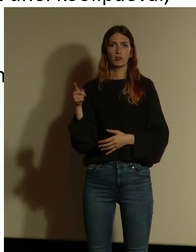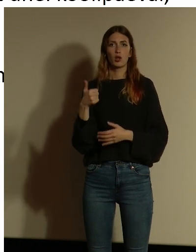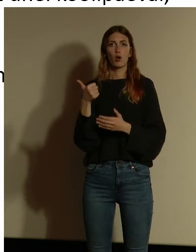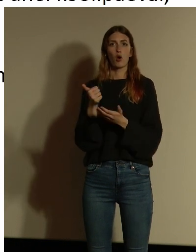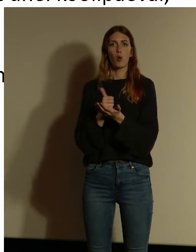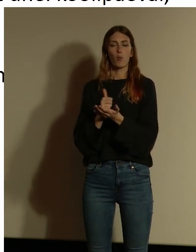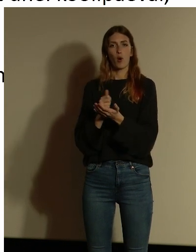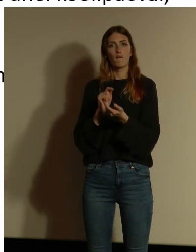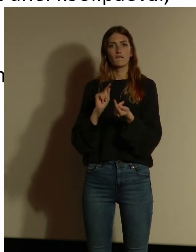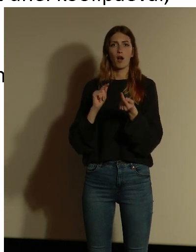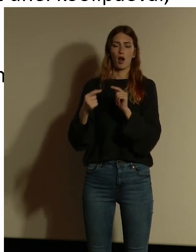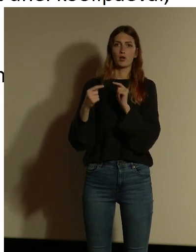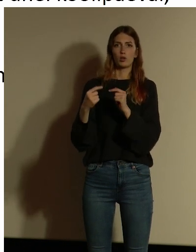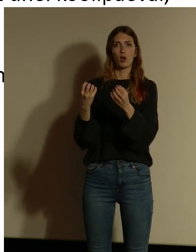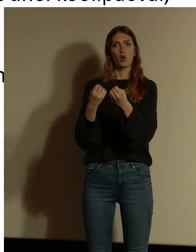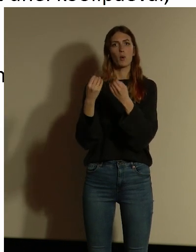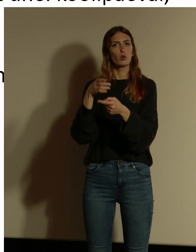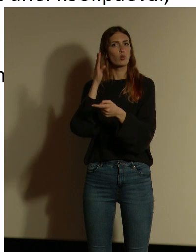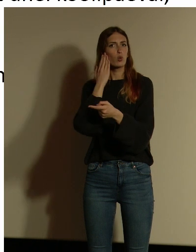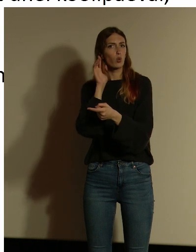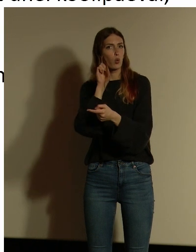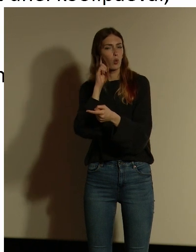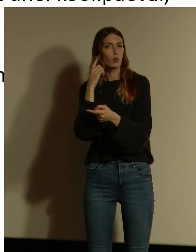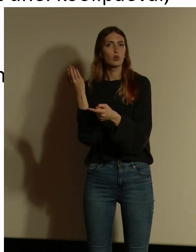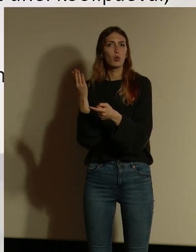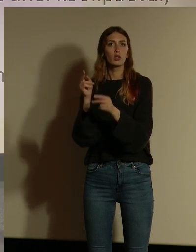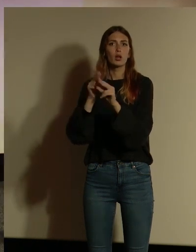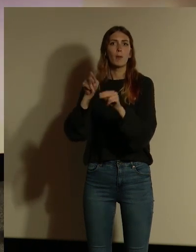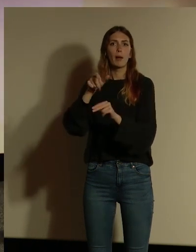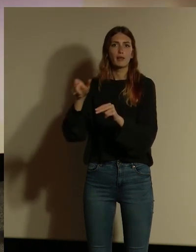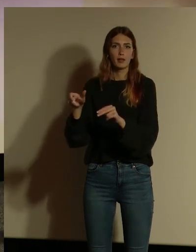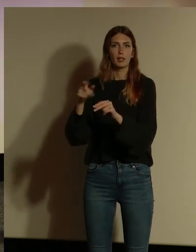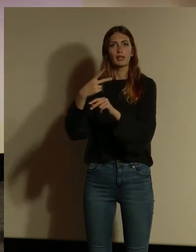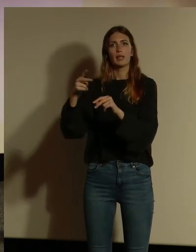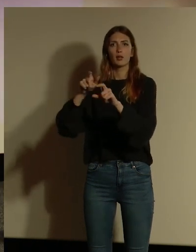homovaenulike kommentaare kuulnud õpetajatelt ja teistelt koolitöötajatelt.